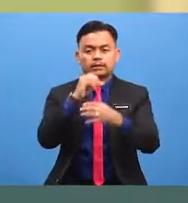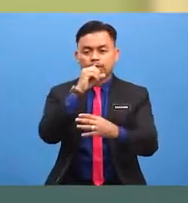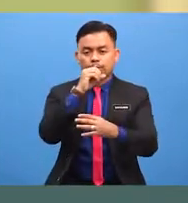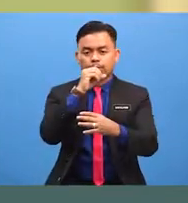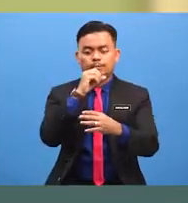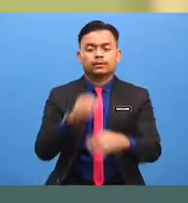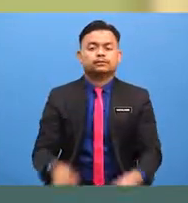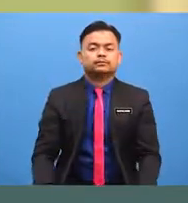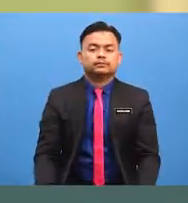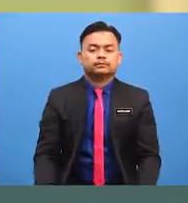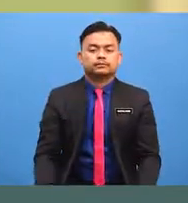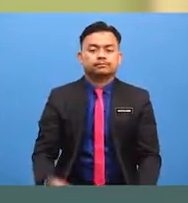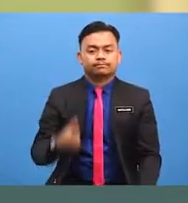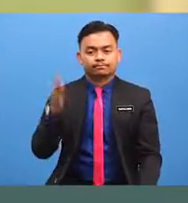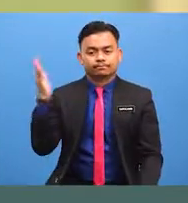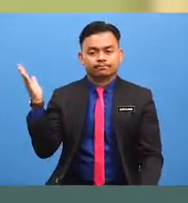Adakah seperti ini?